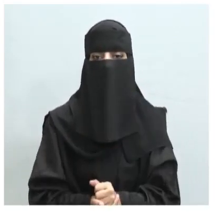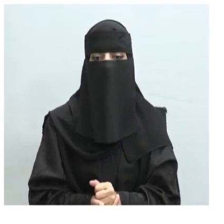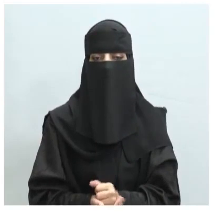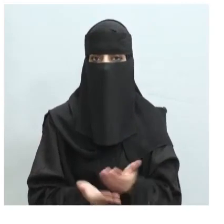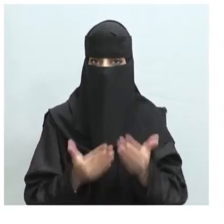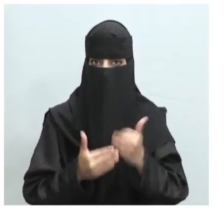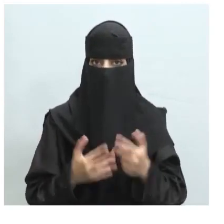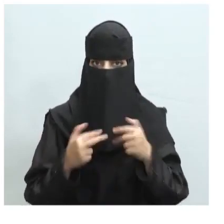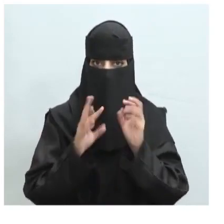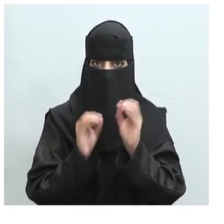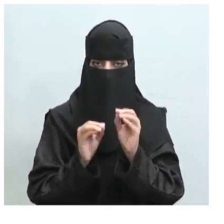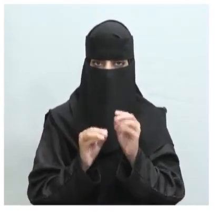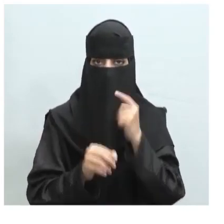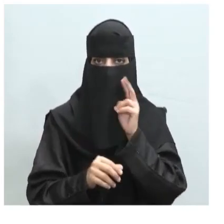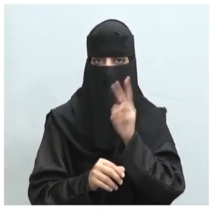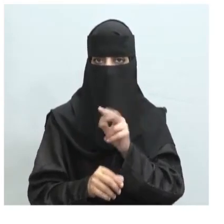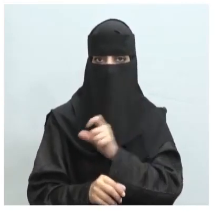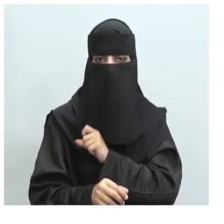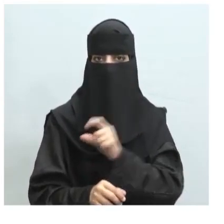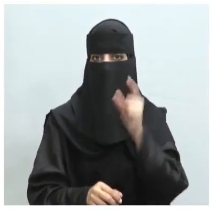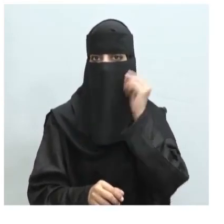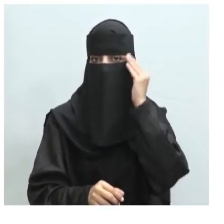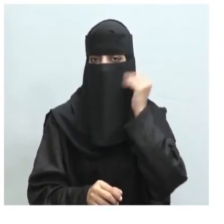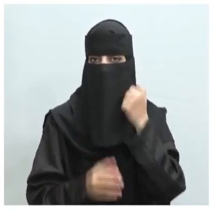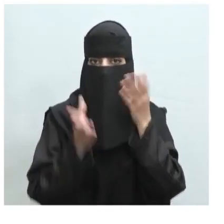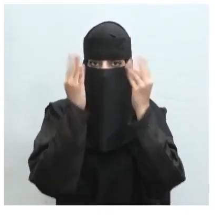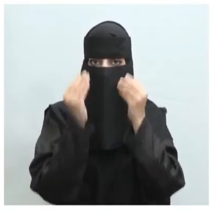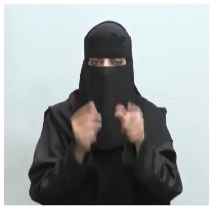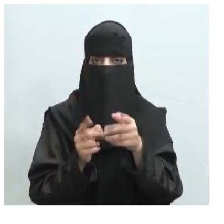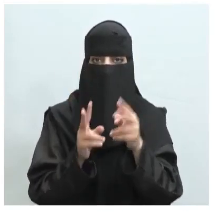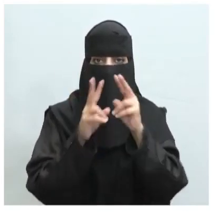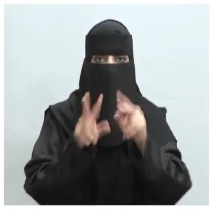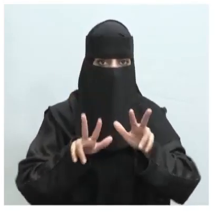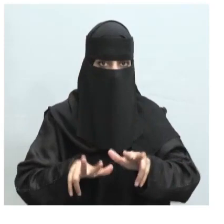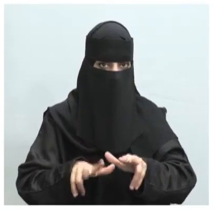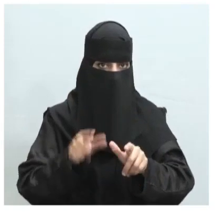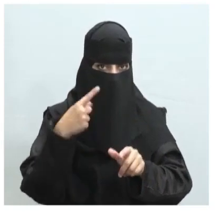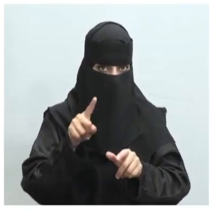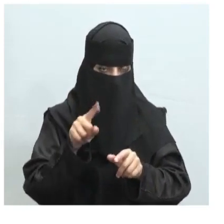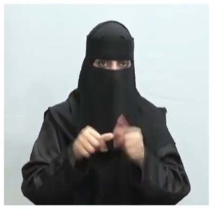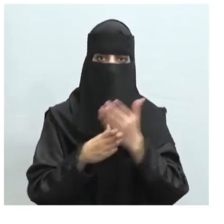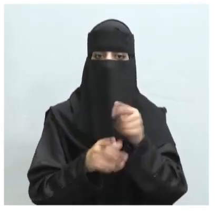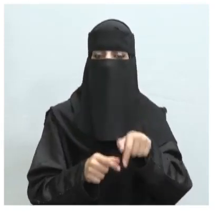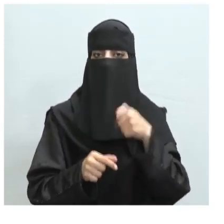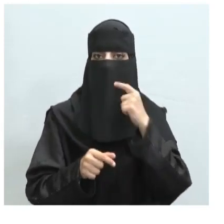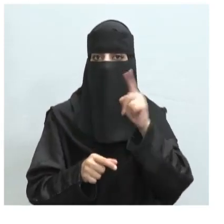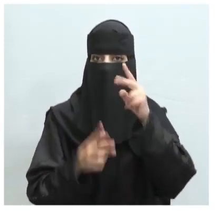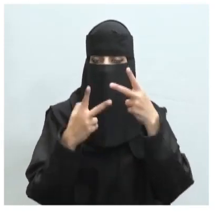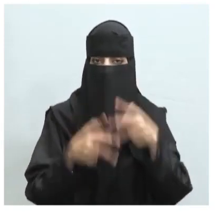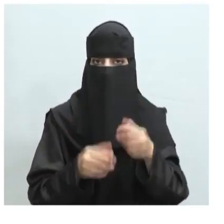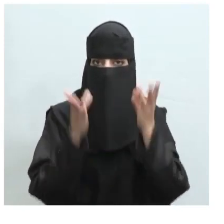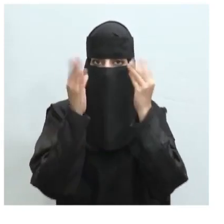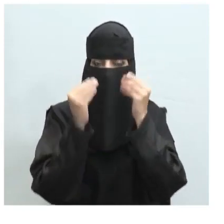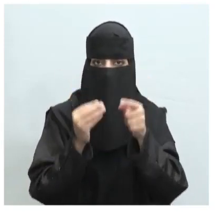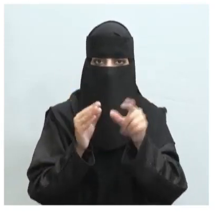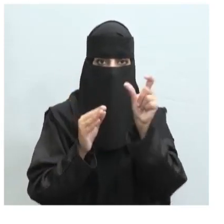قبل ذلك عزيزي الطالب وعزيزي الطالبه تعرفنا سابقا على الكهرباء الساكنه اليوم باذن الله تعالى سوف نتعرف